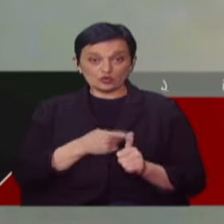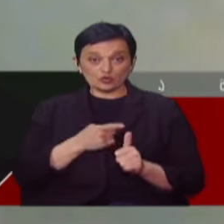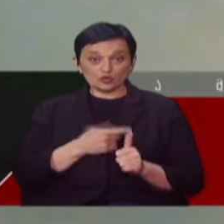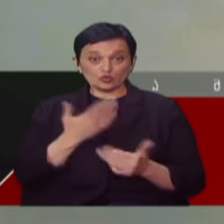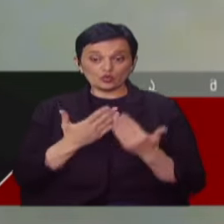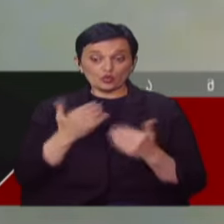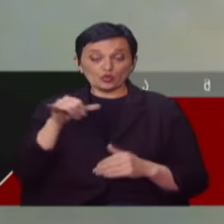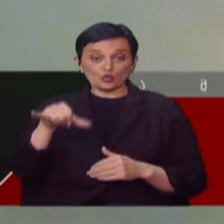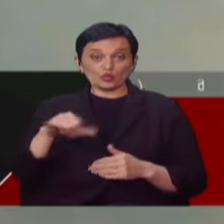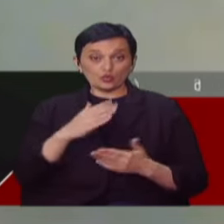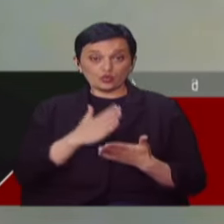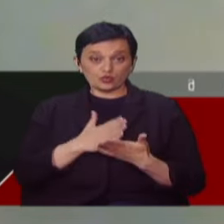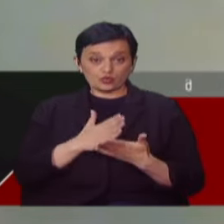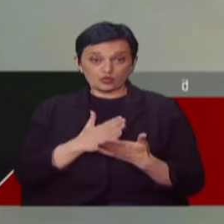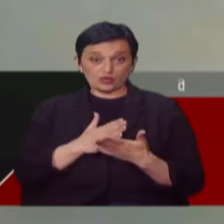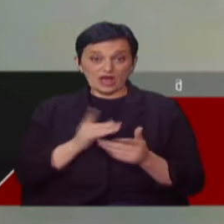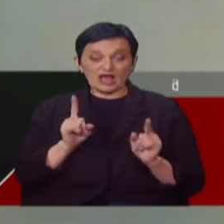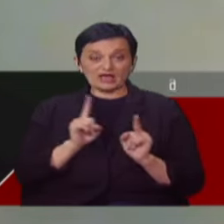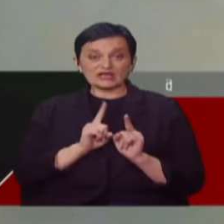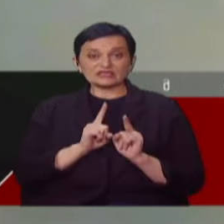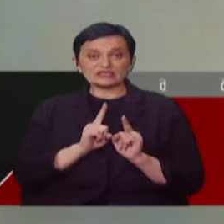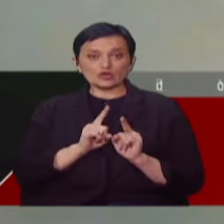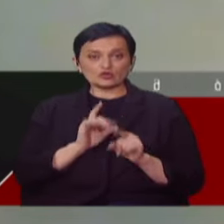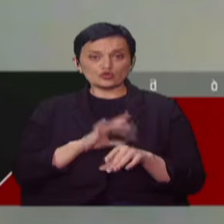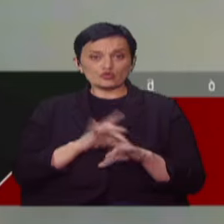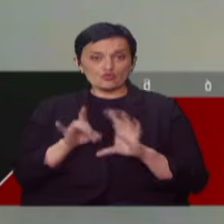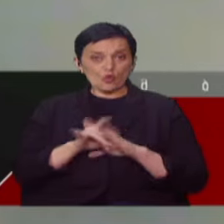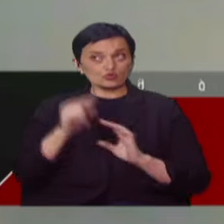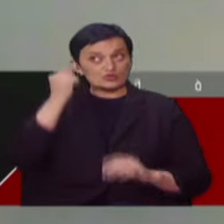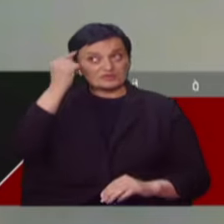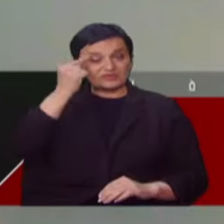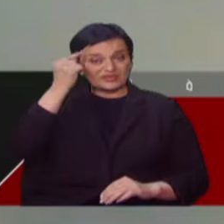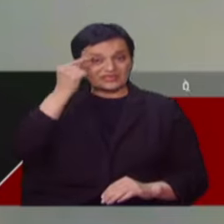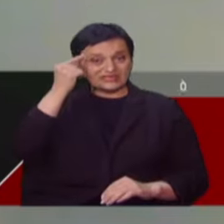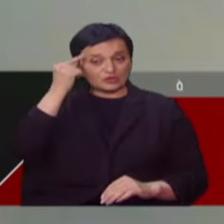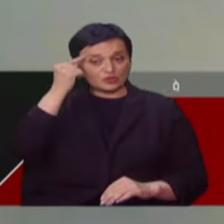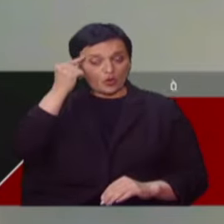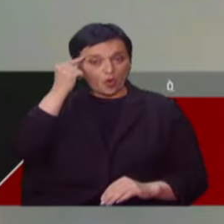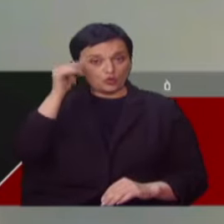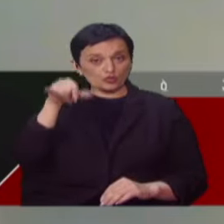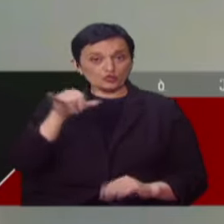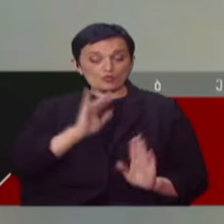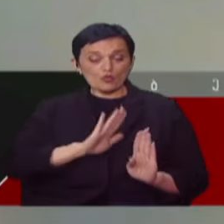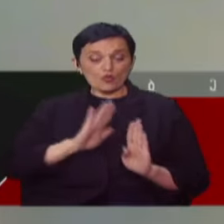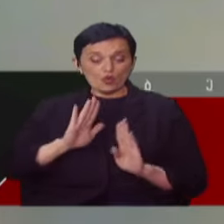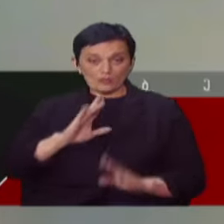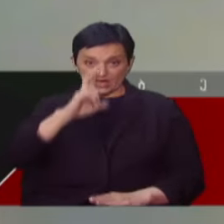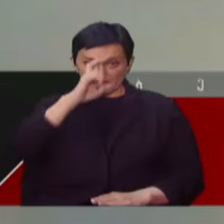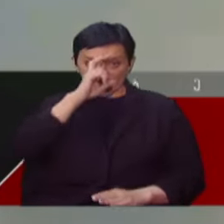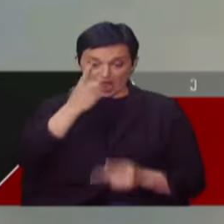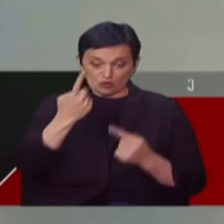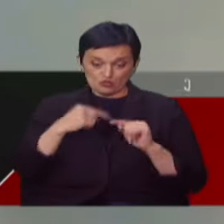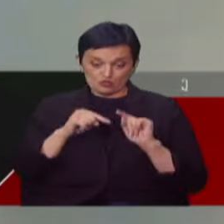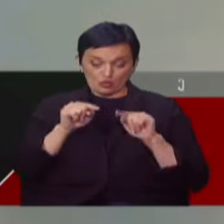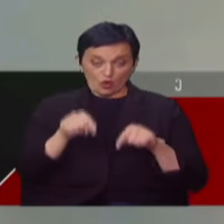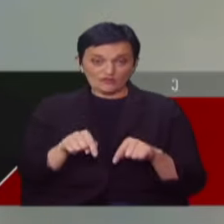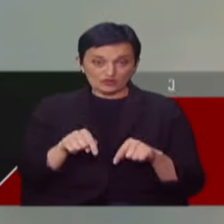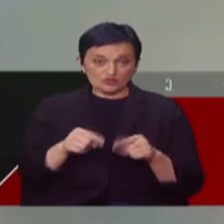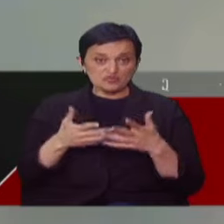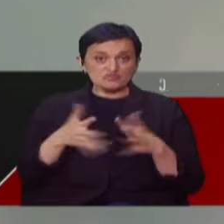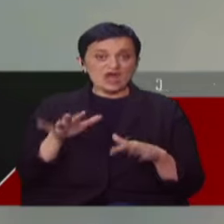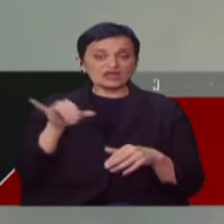თუ აქვთ, ასე ვთქვათ, აი ესეთი მონური ფსიქოლოგია ჩამოყალიბებული მხოლოდ და მხოლოდ იმისთვის, რომ ხელისუფლებაში მოვიდნენ.